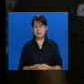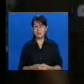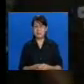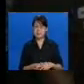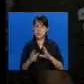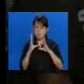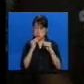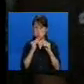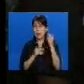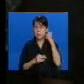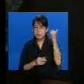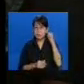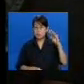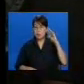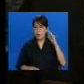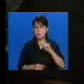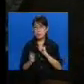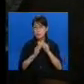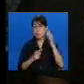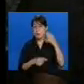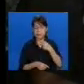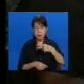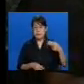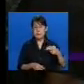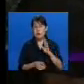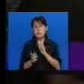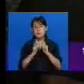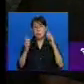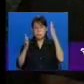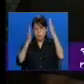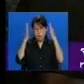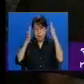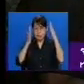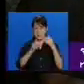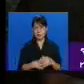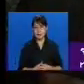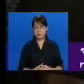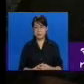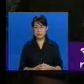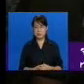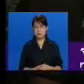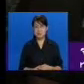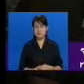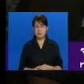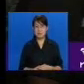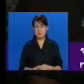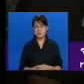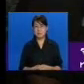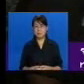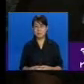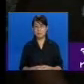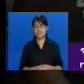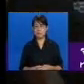jadi laki ni tidur lelak dah pakai ubat makan nasi po boleh tak